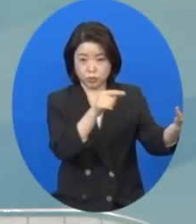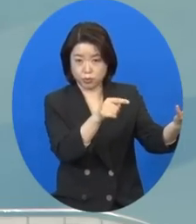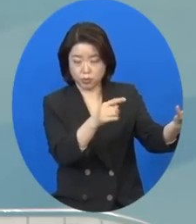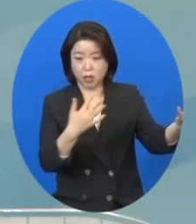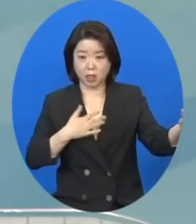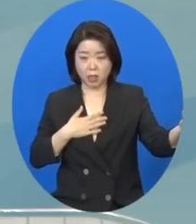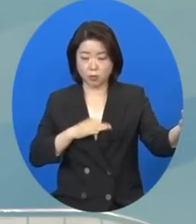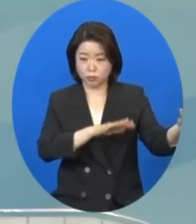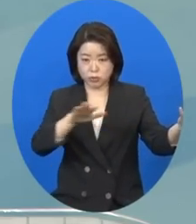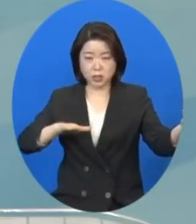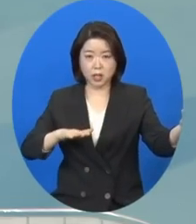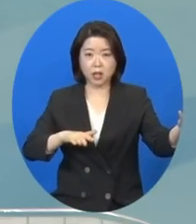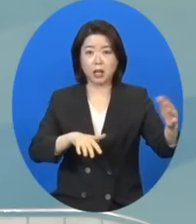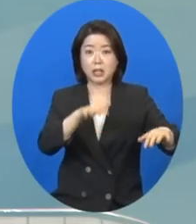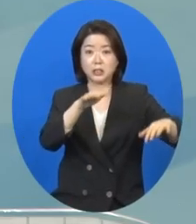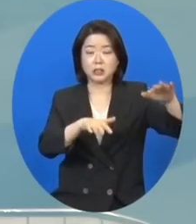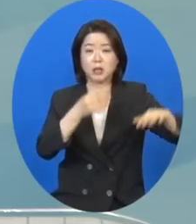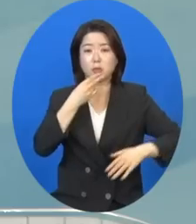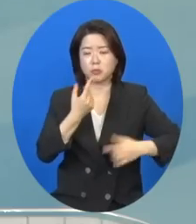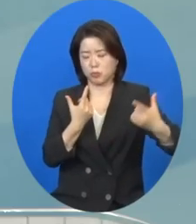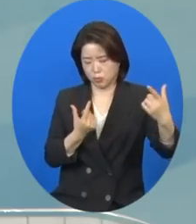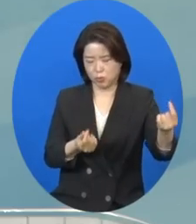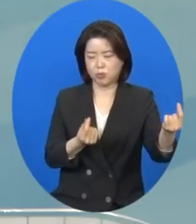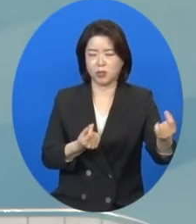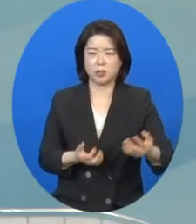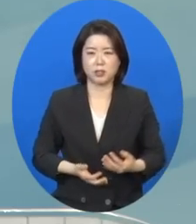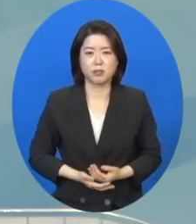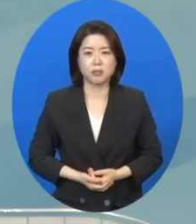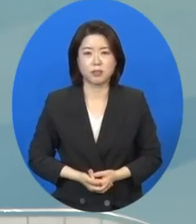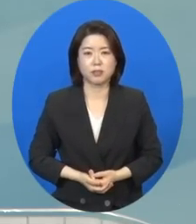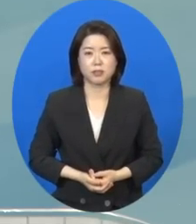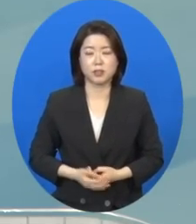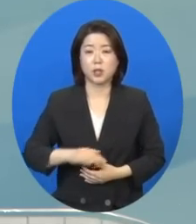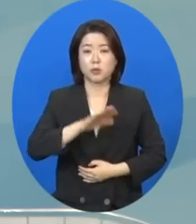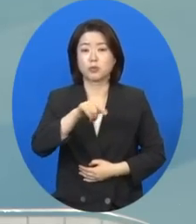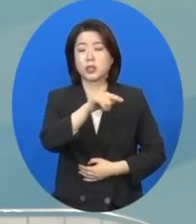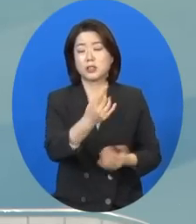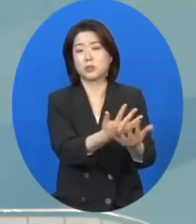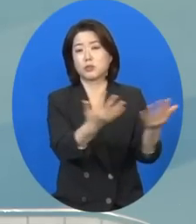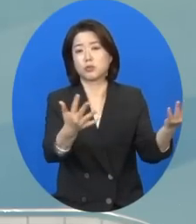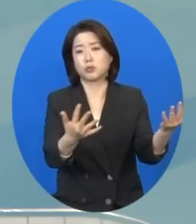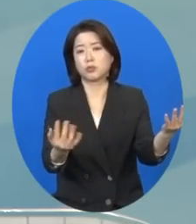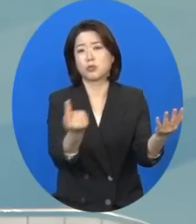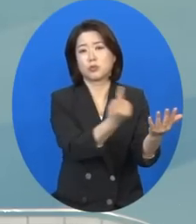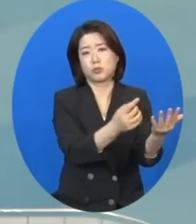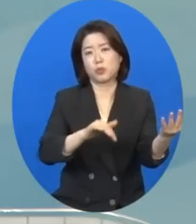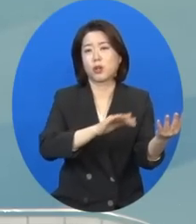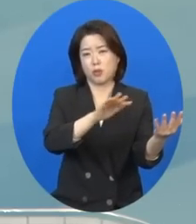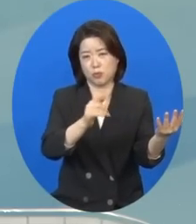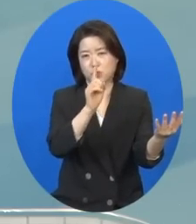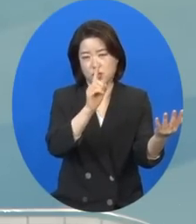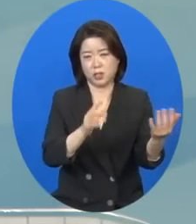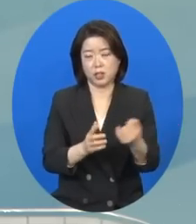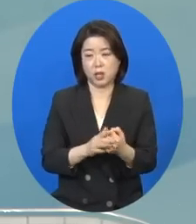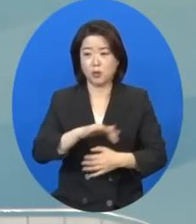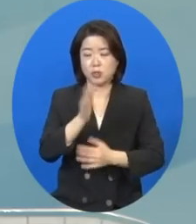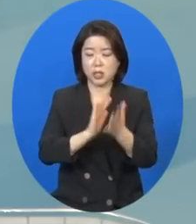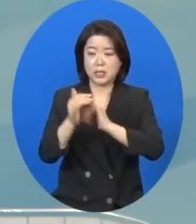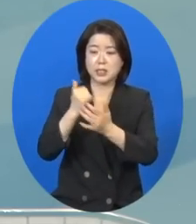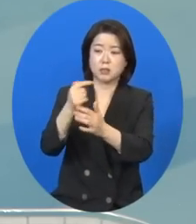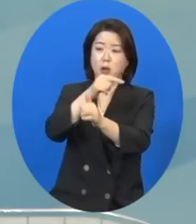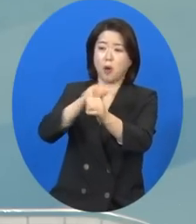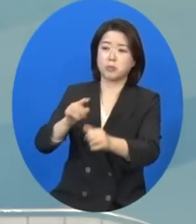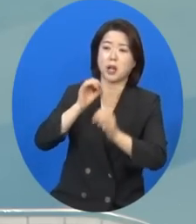우리나 별로 차이가 없는 것이죠 우리가 바로이 군중들인 것이에요 우리가 바로 예수님을 없애라고 외친